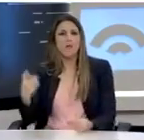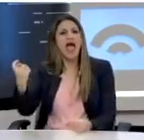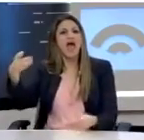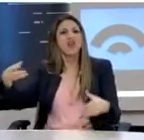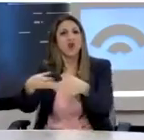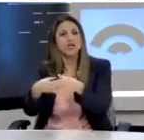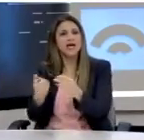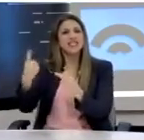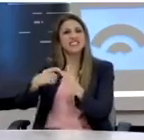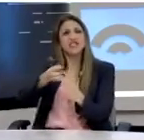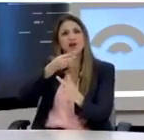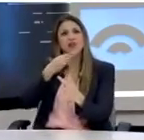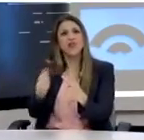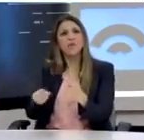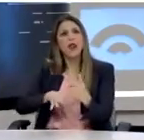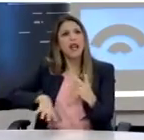εκχωρούμε και λαό.